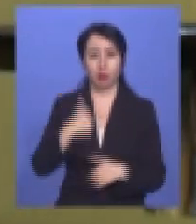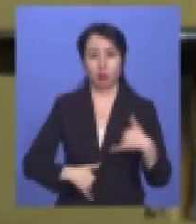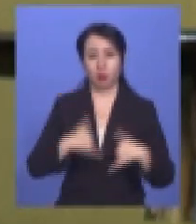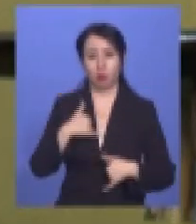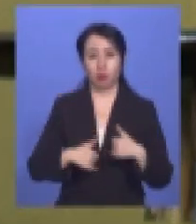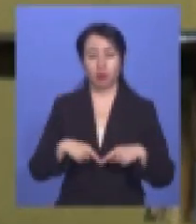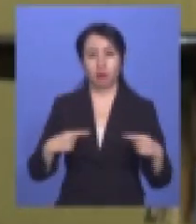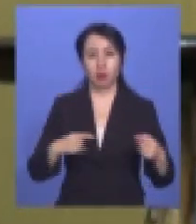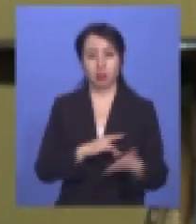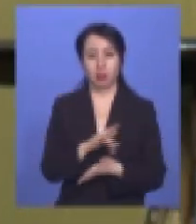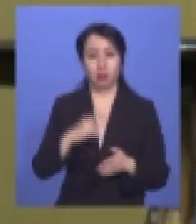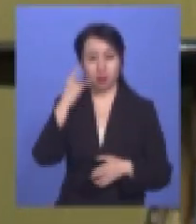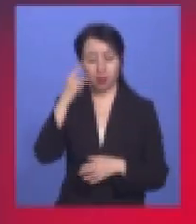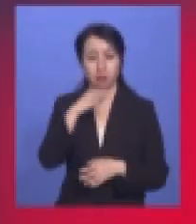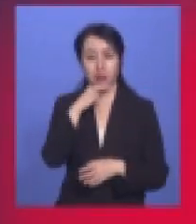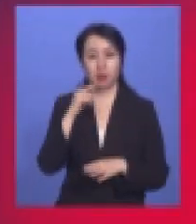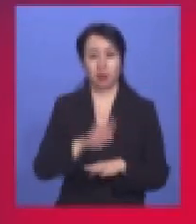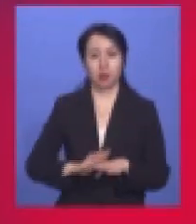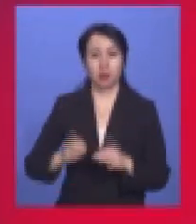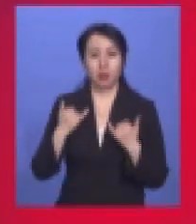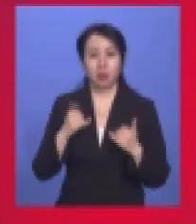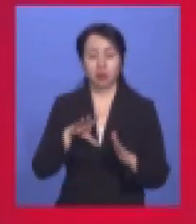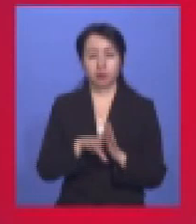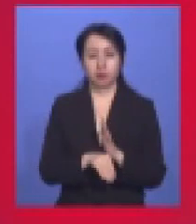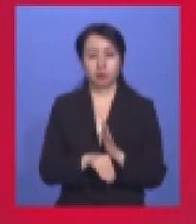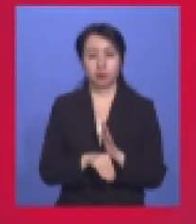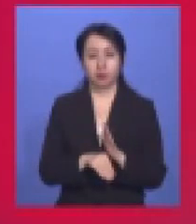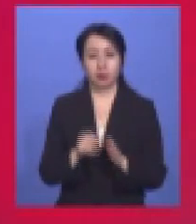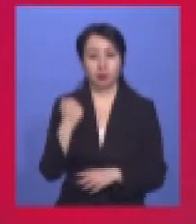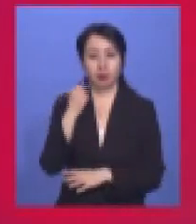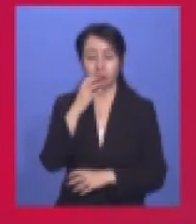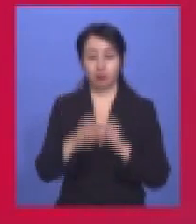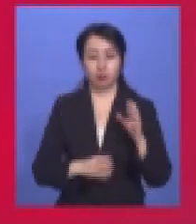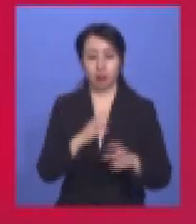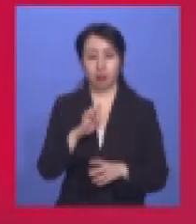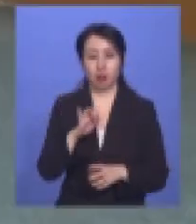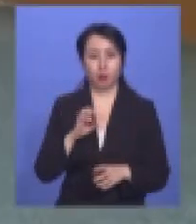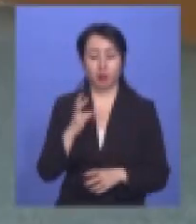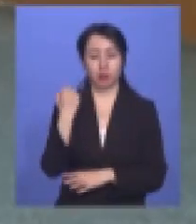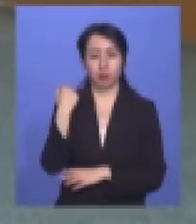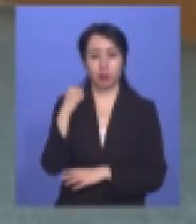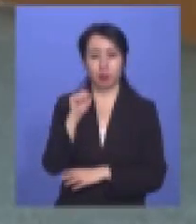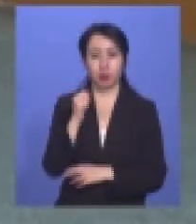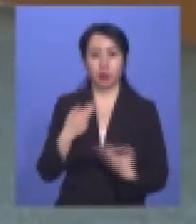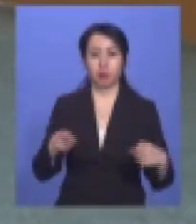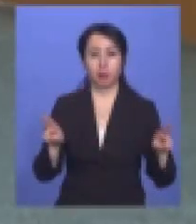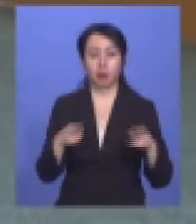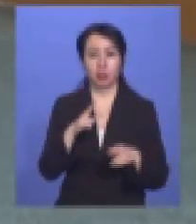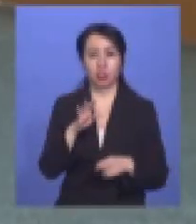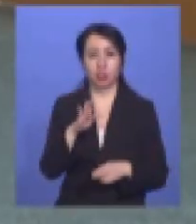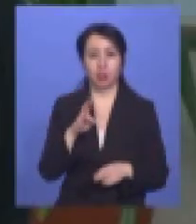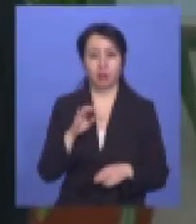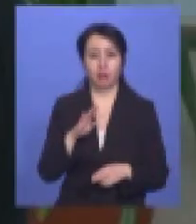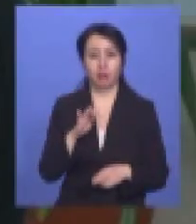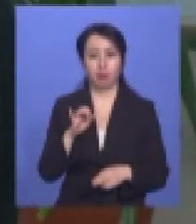конкурсах в разных городах Казахстана и России. Теперь в копилку добавился гран-при фестиваля «Рауан». Победу принесла песня «Je t'aime» Лары